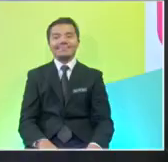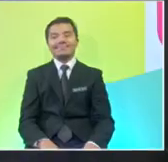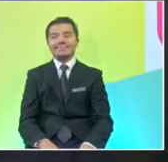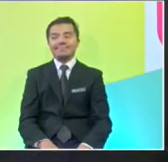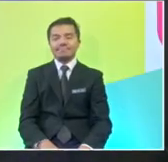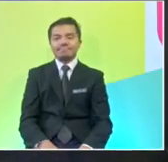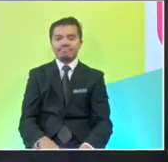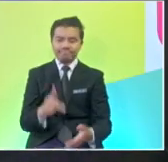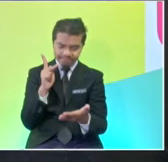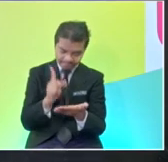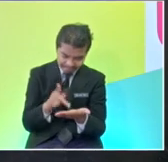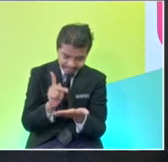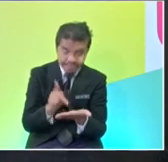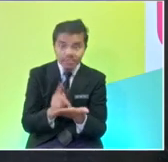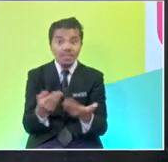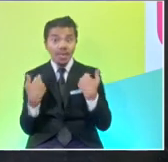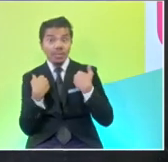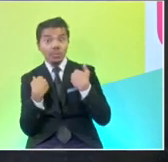berapa betul